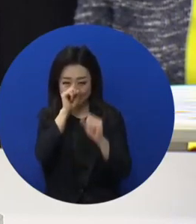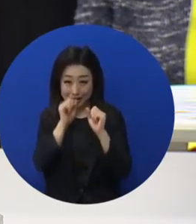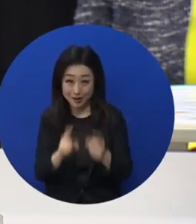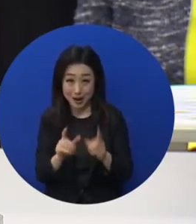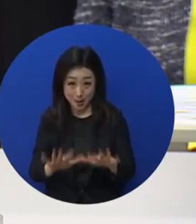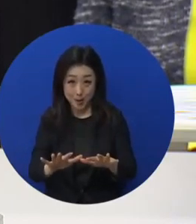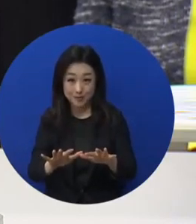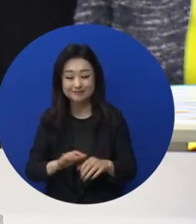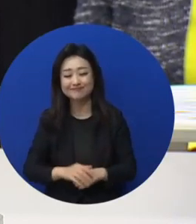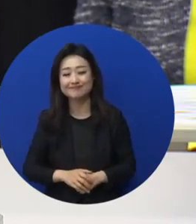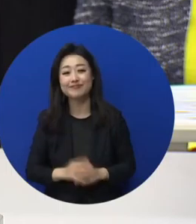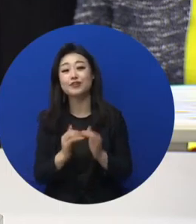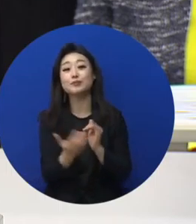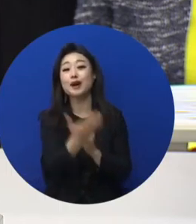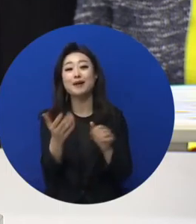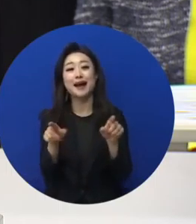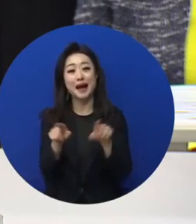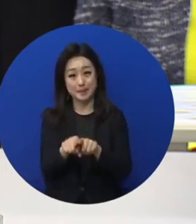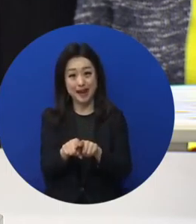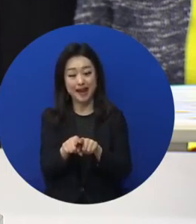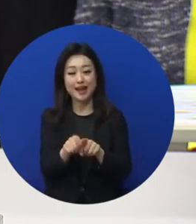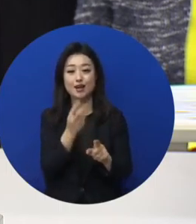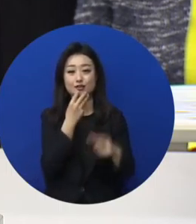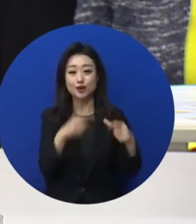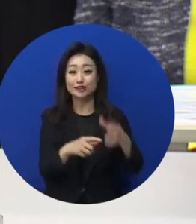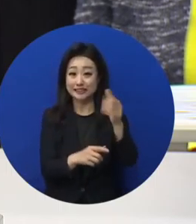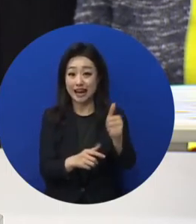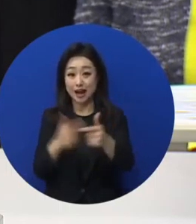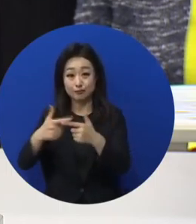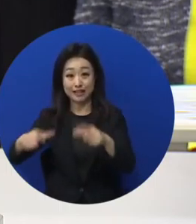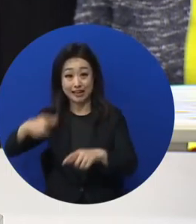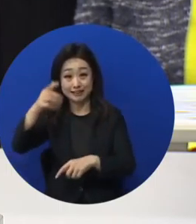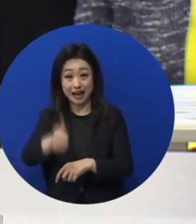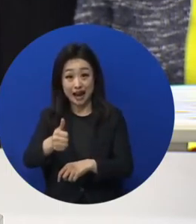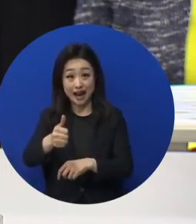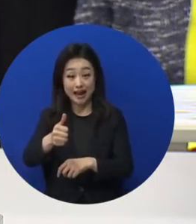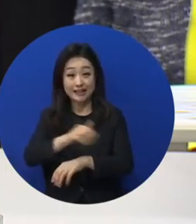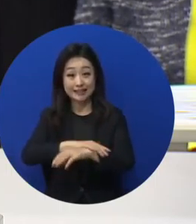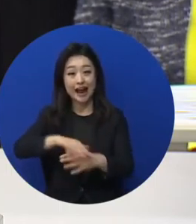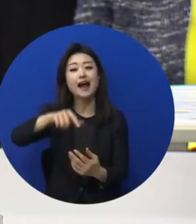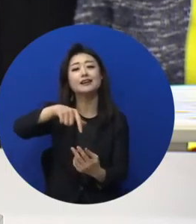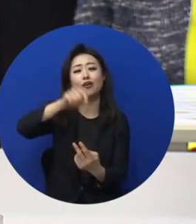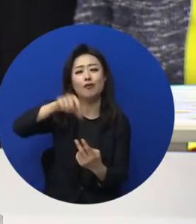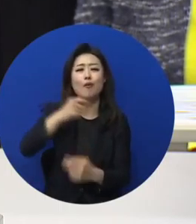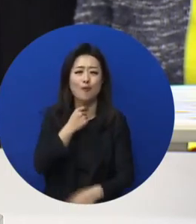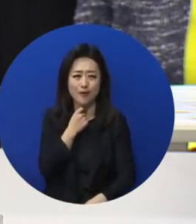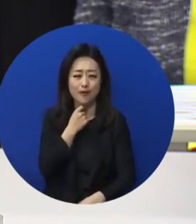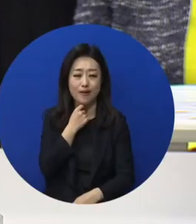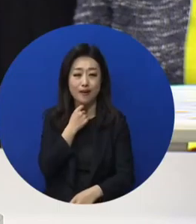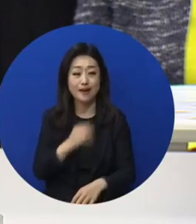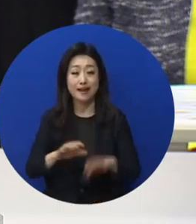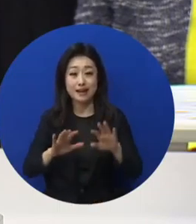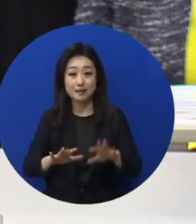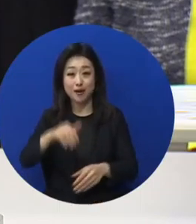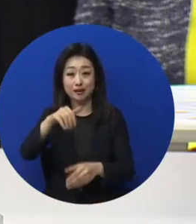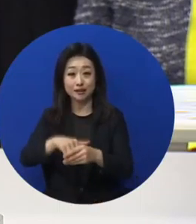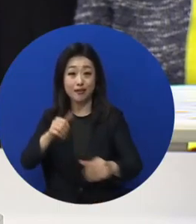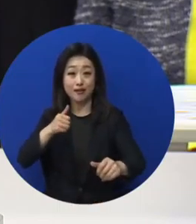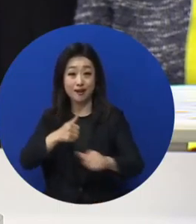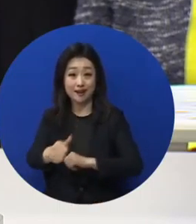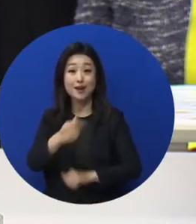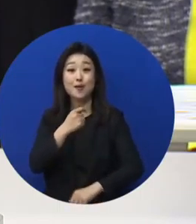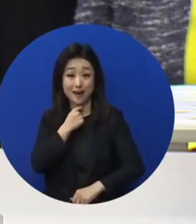고맙겠습니다. 국민과 함께 서울시장, 부산시장 후보를 잘 선정해서 반드시 승리하도록